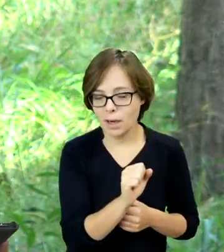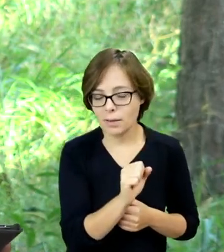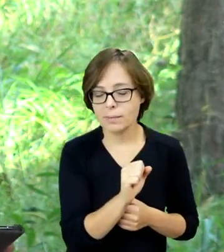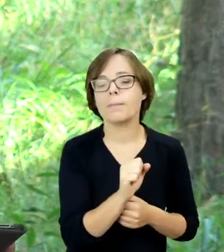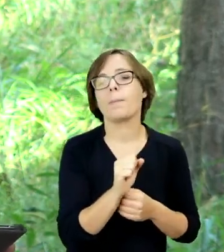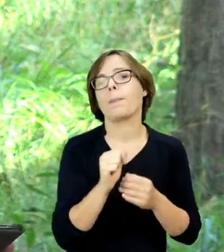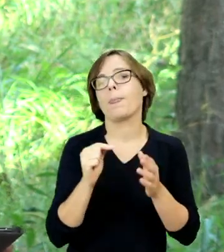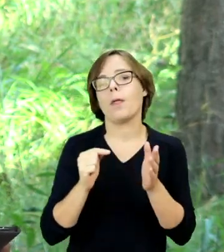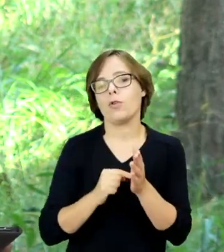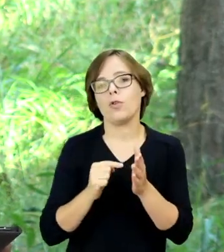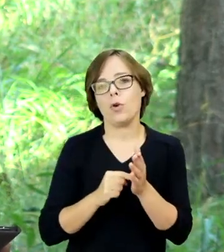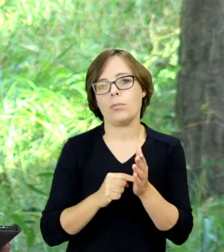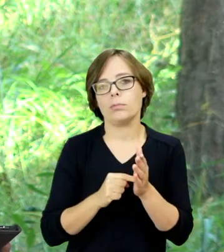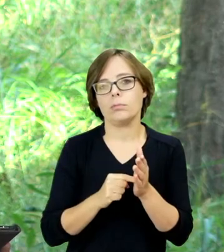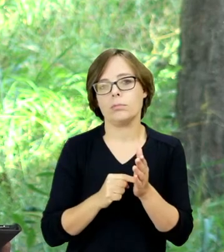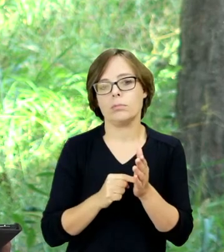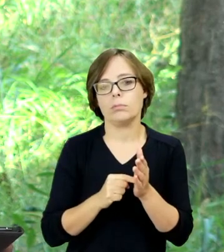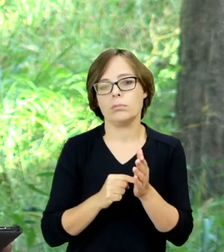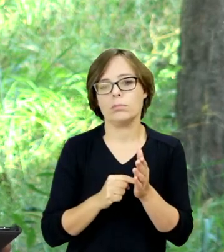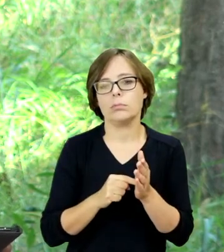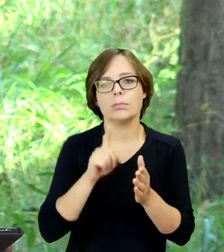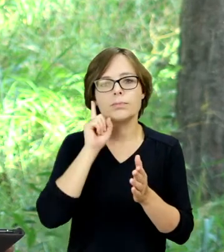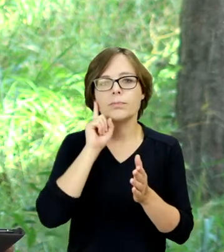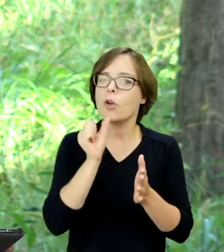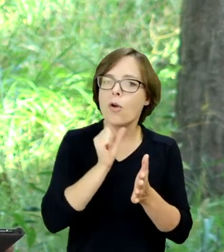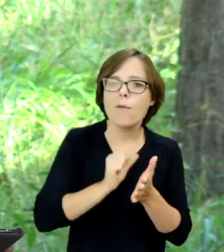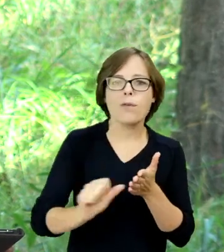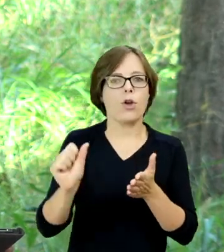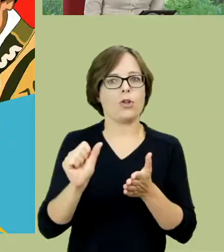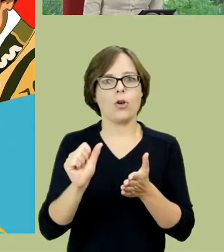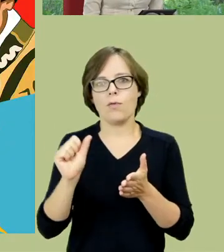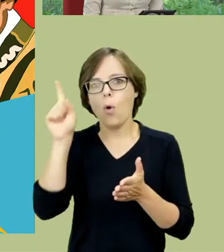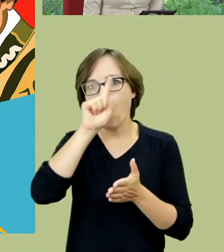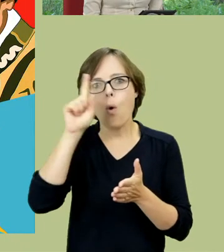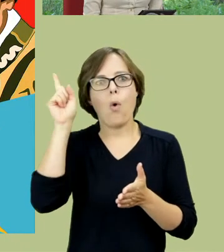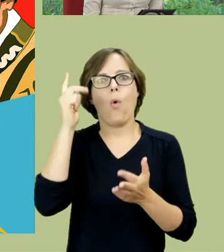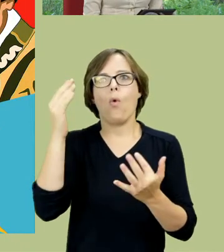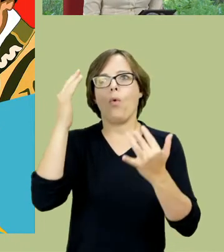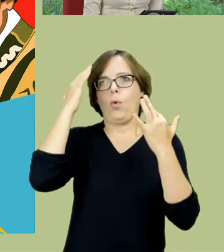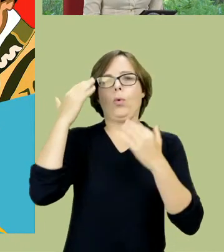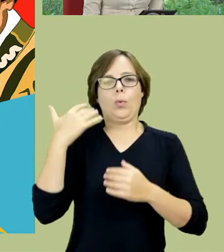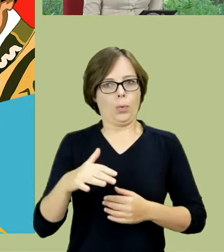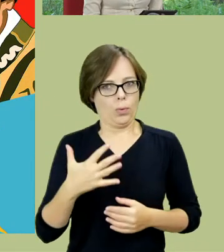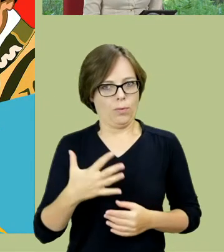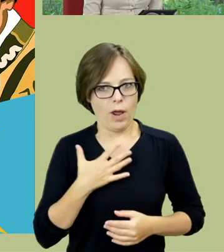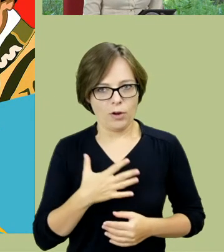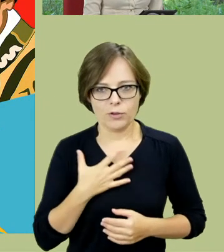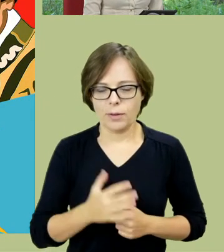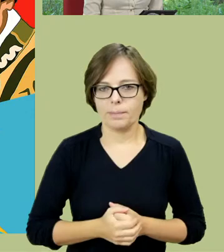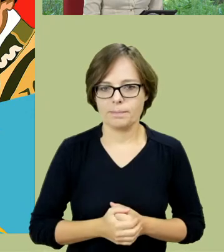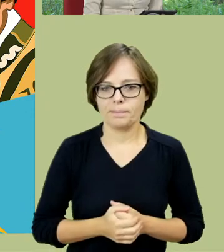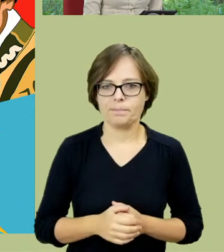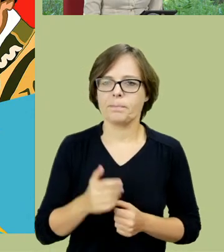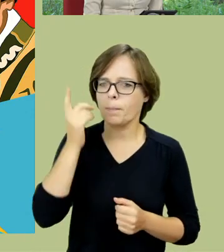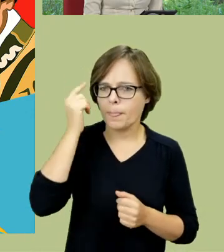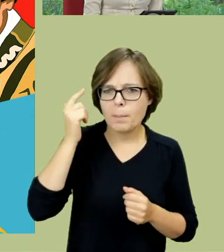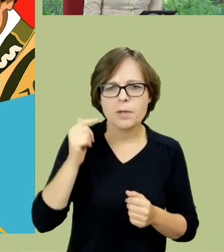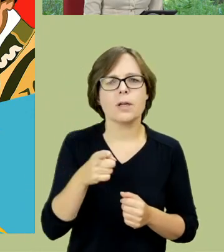Wyjątkowo jakoś działa na wyobraźnię. No myślę, że każdy z Państwa, kto choć otarł się o